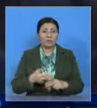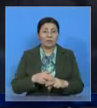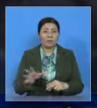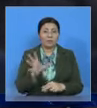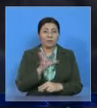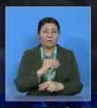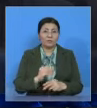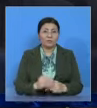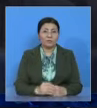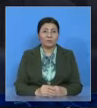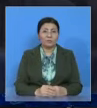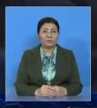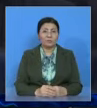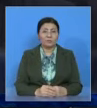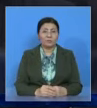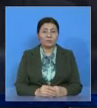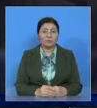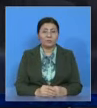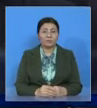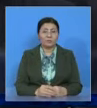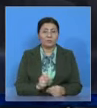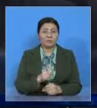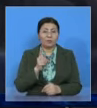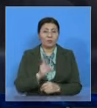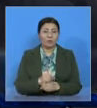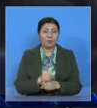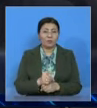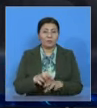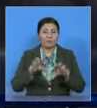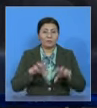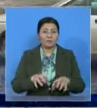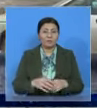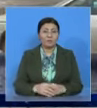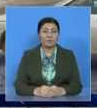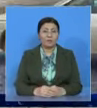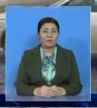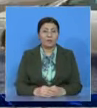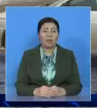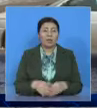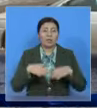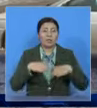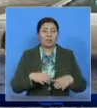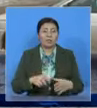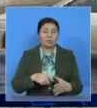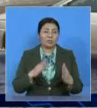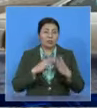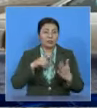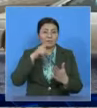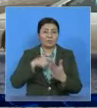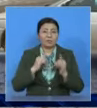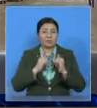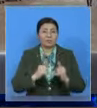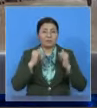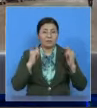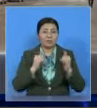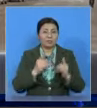так сказать, то поручение, которое дал глава государства, решается. Решение жилищных вопросов, развитие социальной